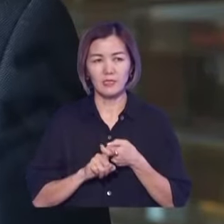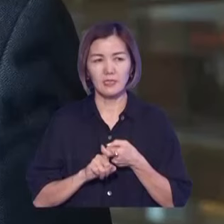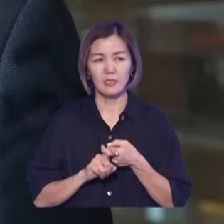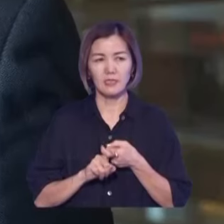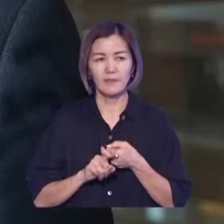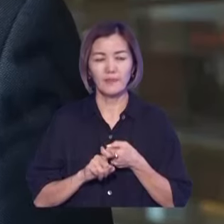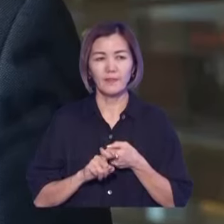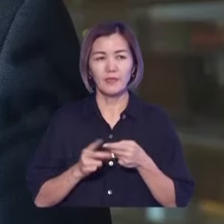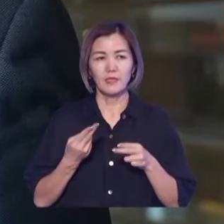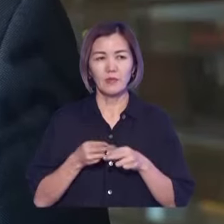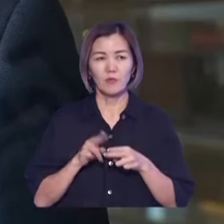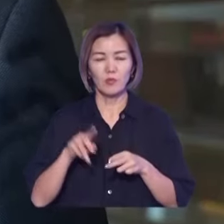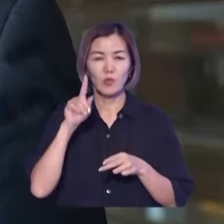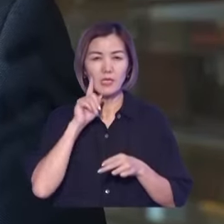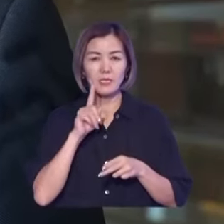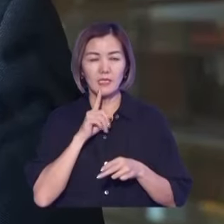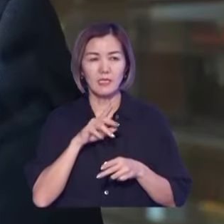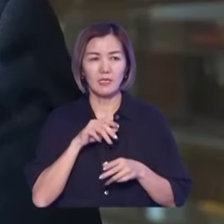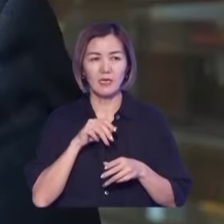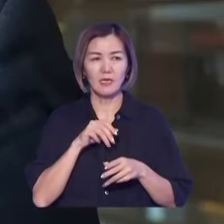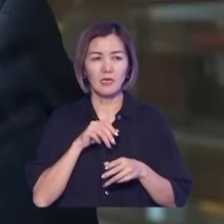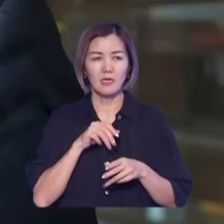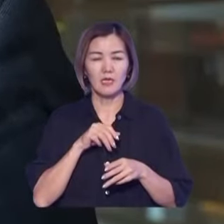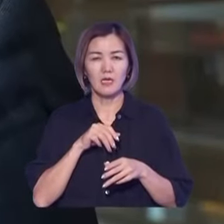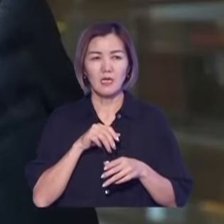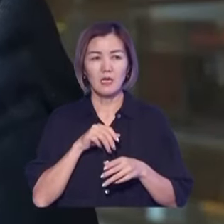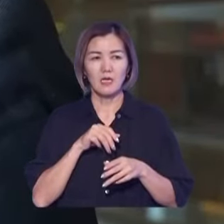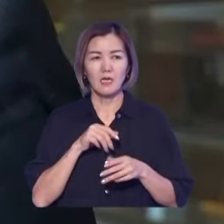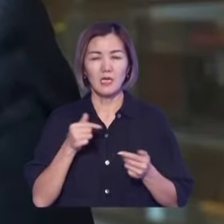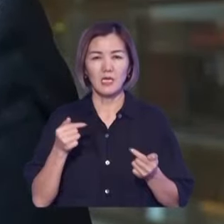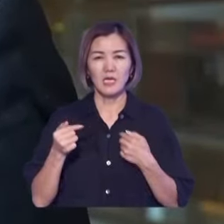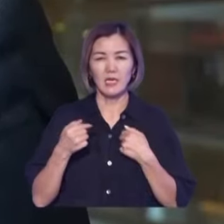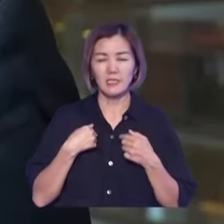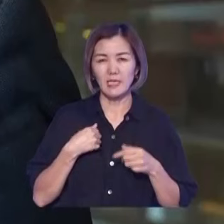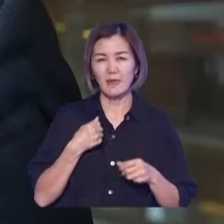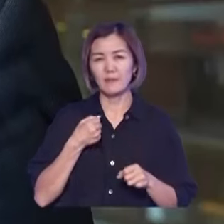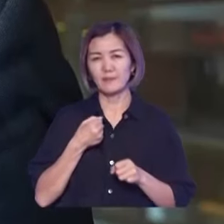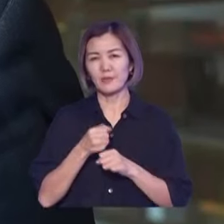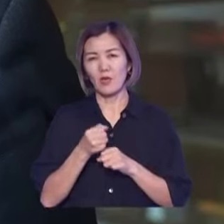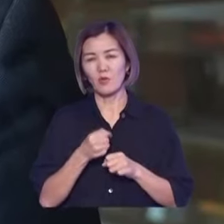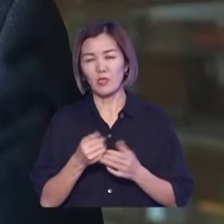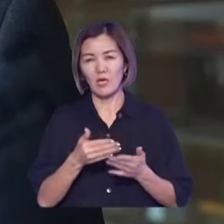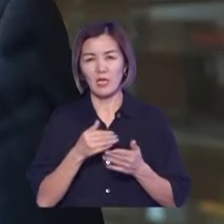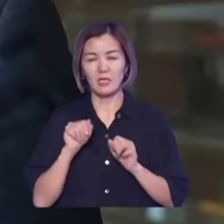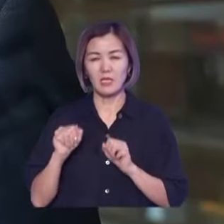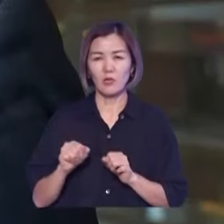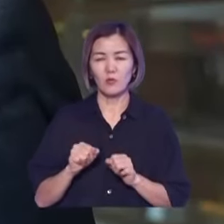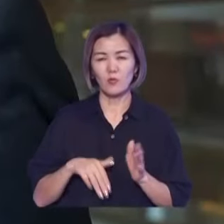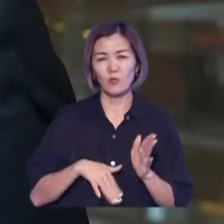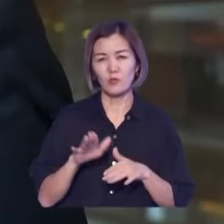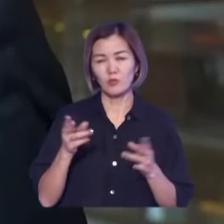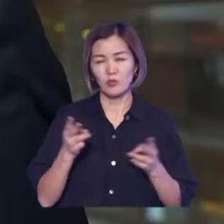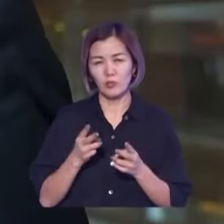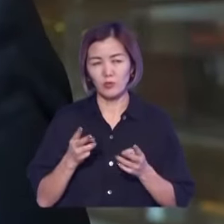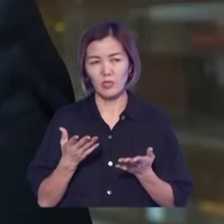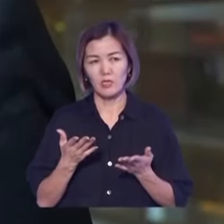мынау Қазақстандағы азаптаудың алдын алу және онымен күрес жолдарын жетілдіру. Осы